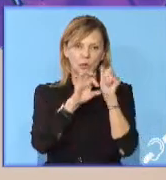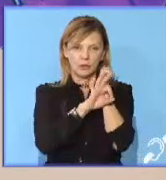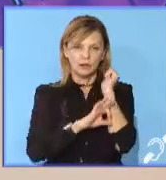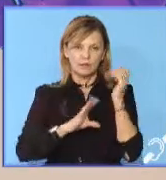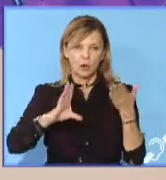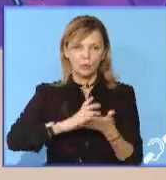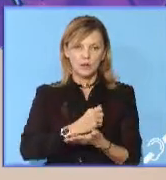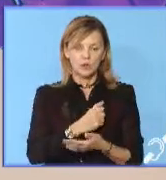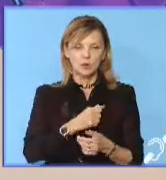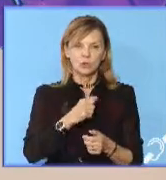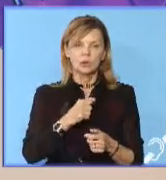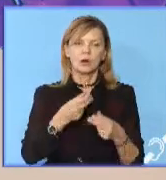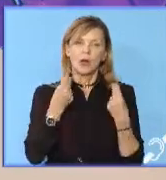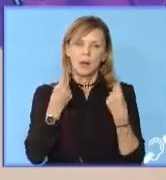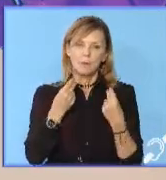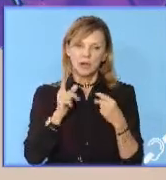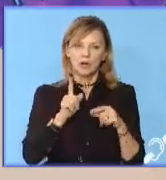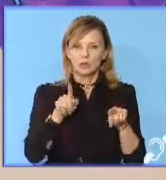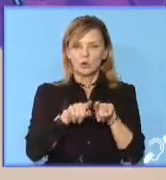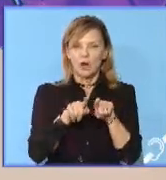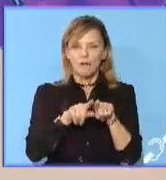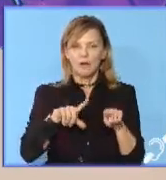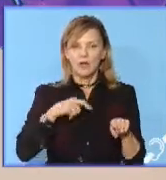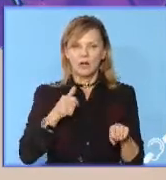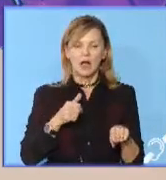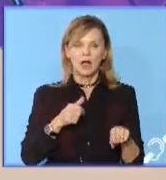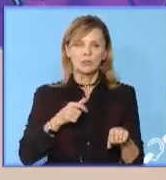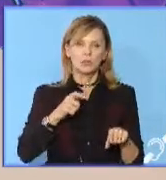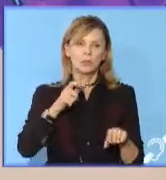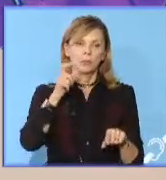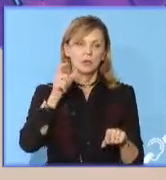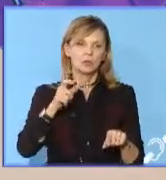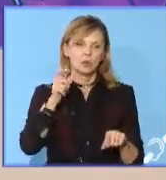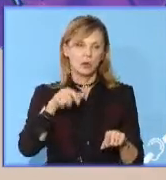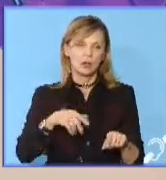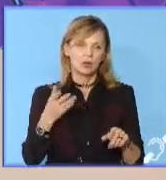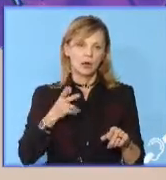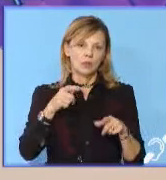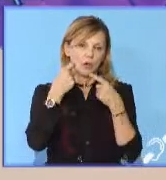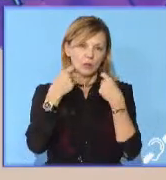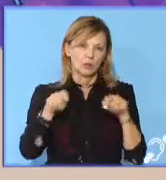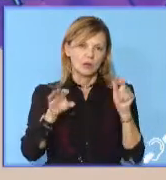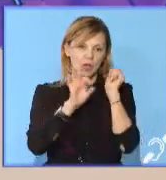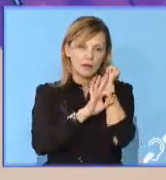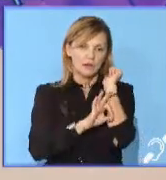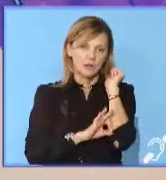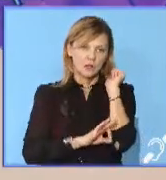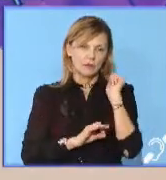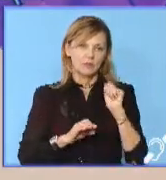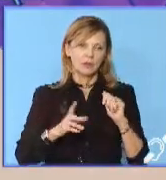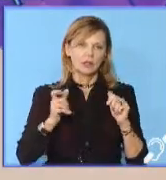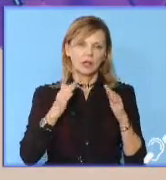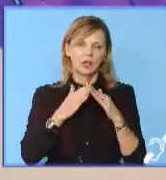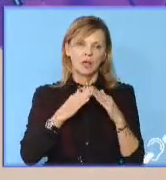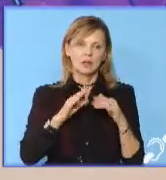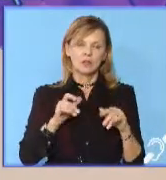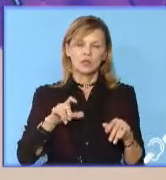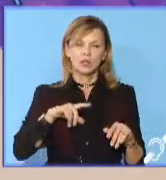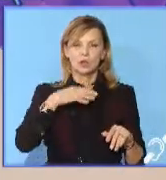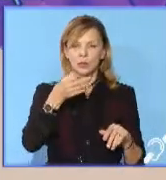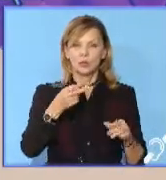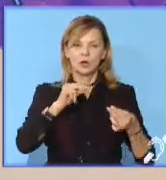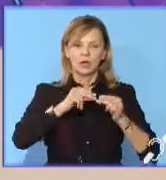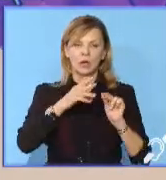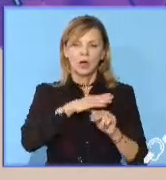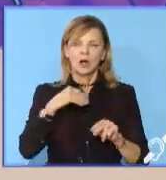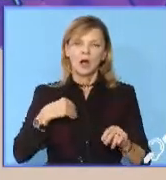producții mulțumitoare. Nu la fel stau lucrurile în cazul micilor fermieri care nu au renunțat la vița de vie din grădini și se plâng că seceta le-a